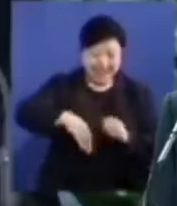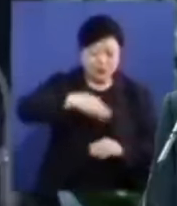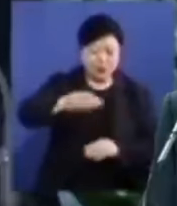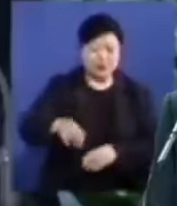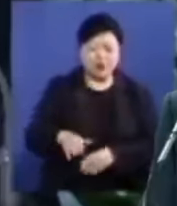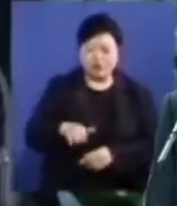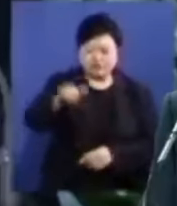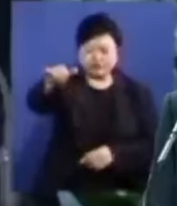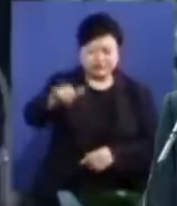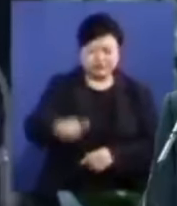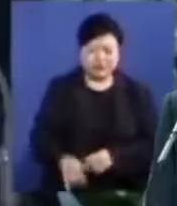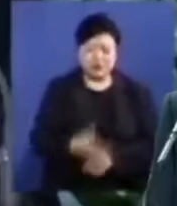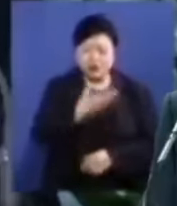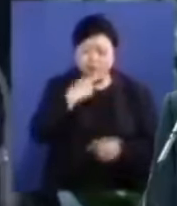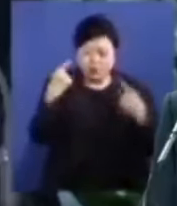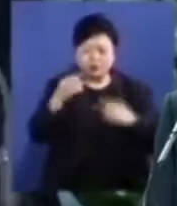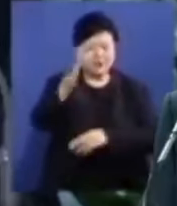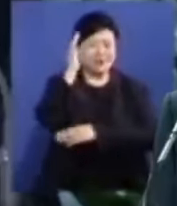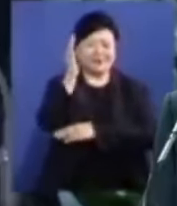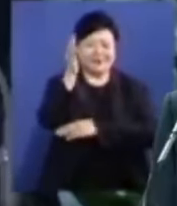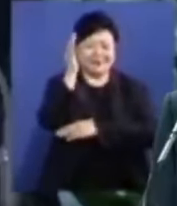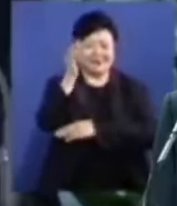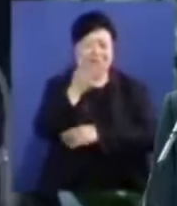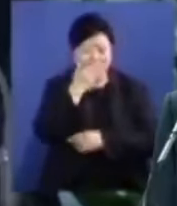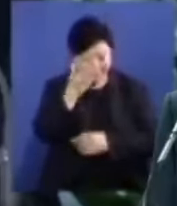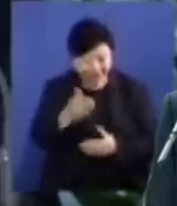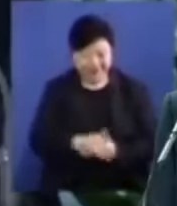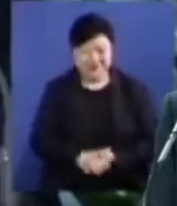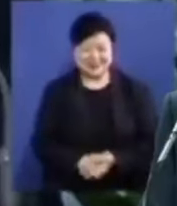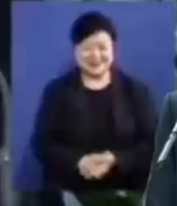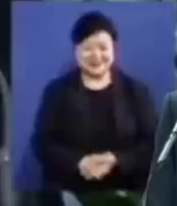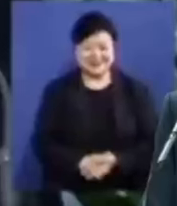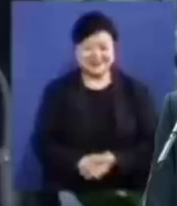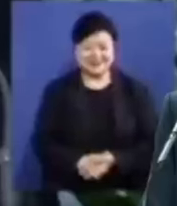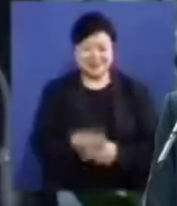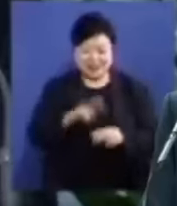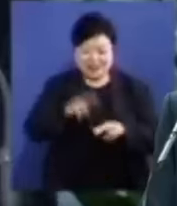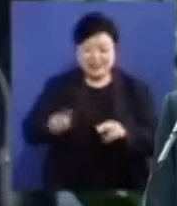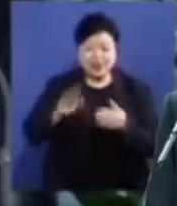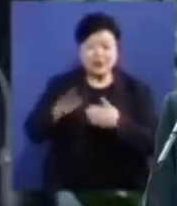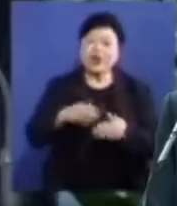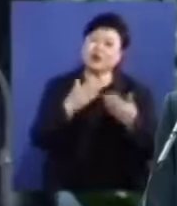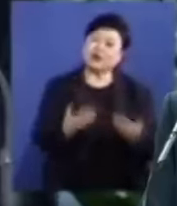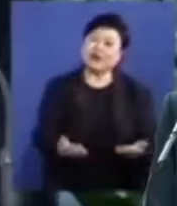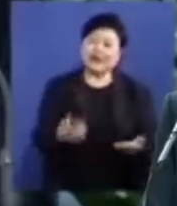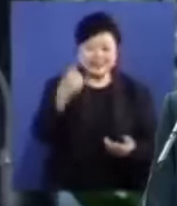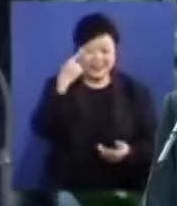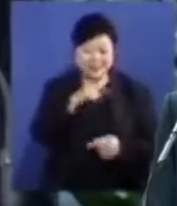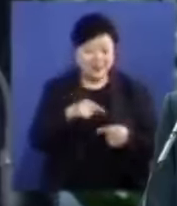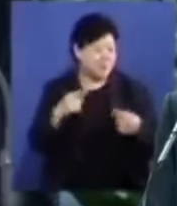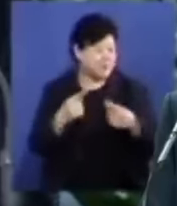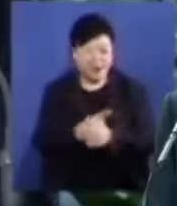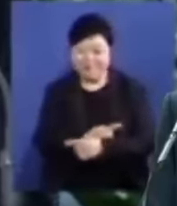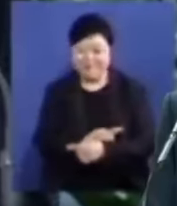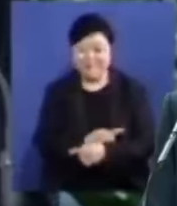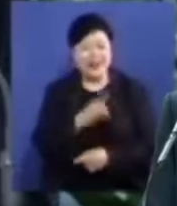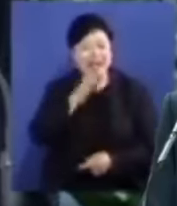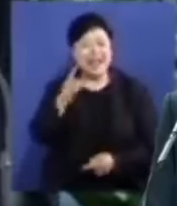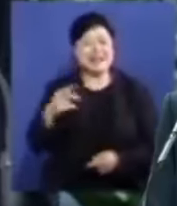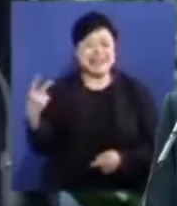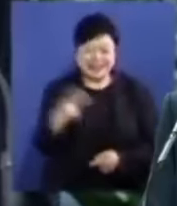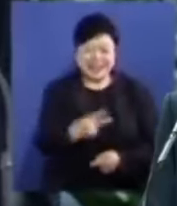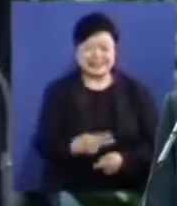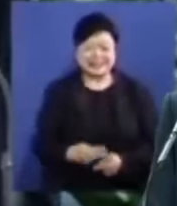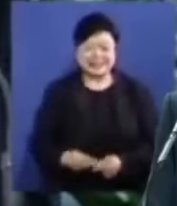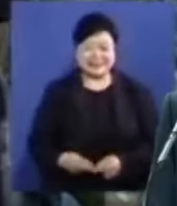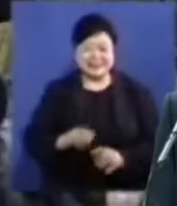만국의 복음을 증거했고 은퇴하고 난 다음에 이제 쉬려고 했다가 마음을 바꿔먹었어요. 안 되겠다. 도로 또